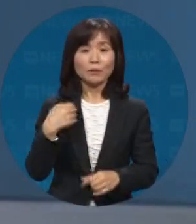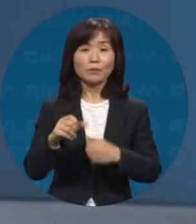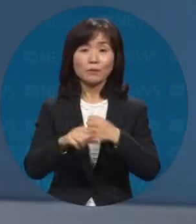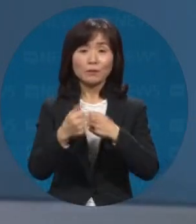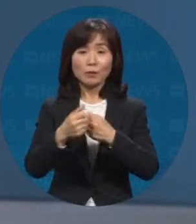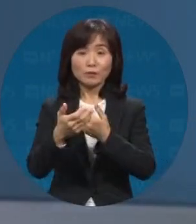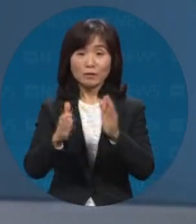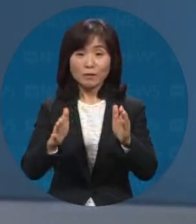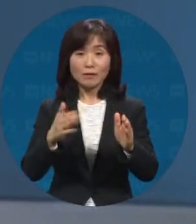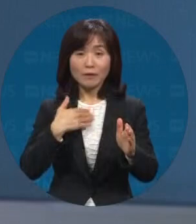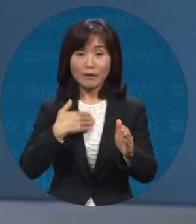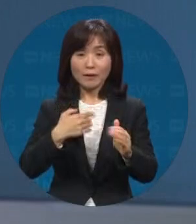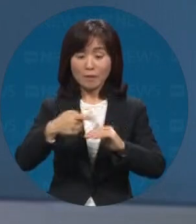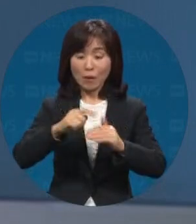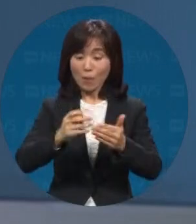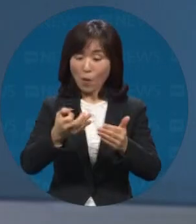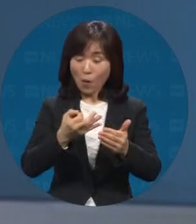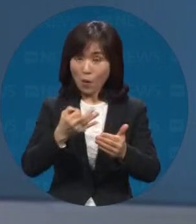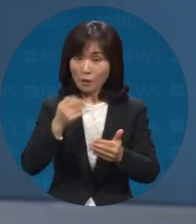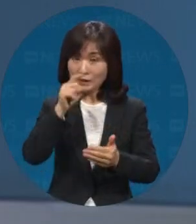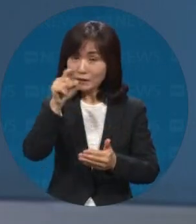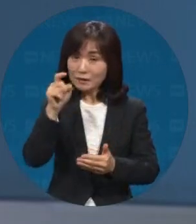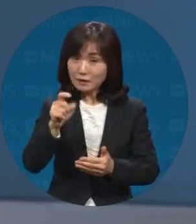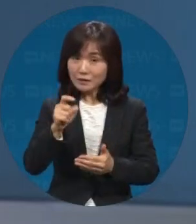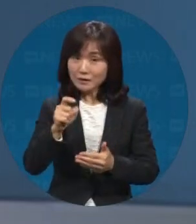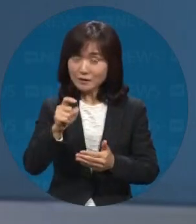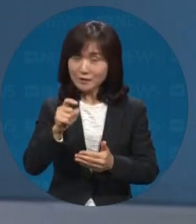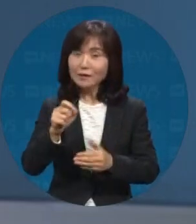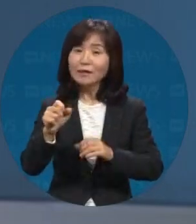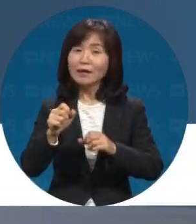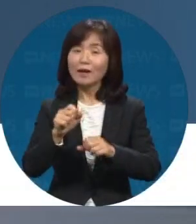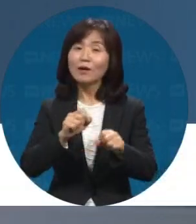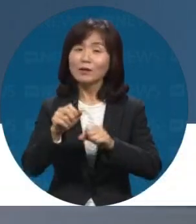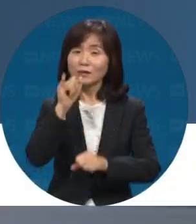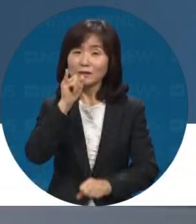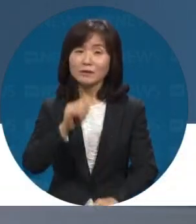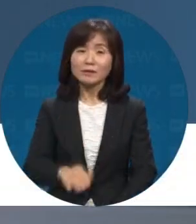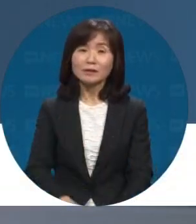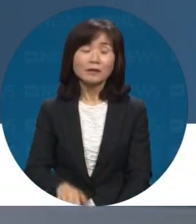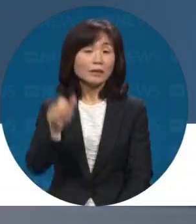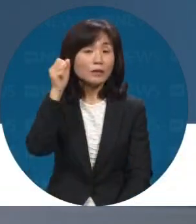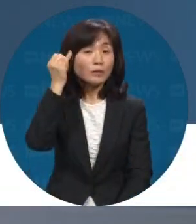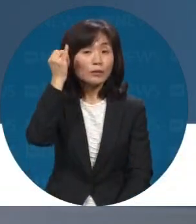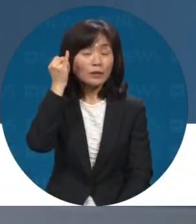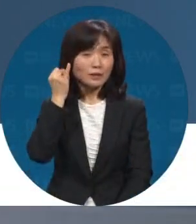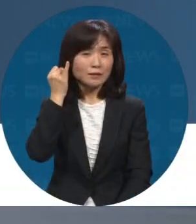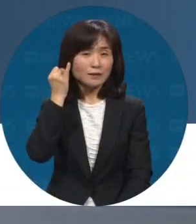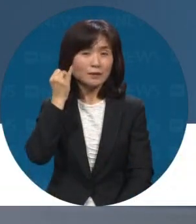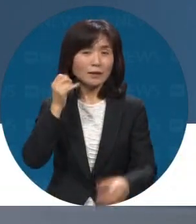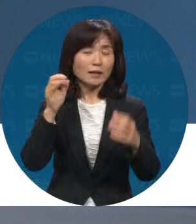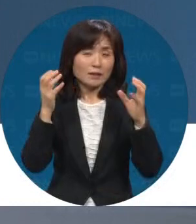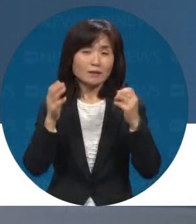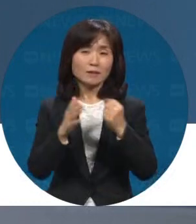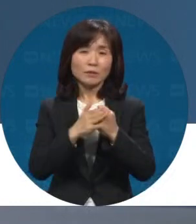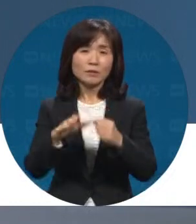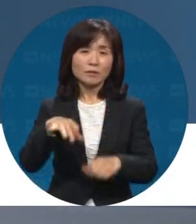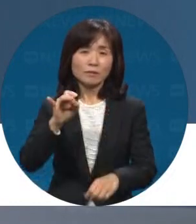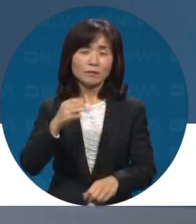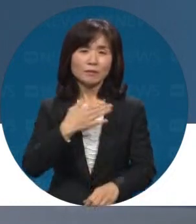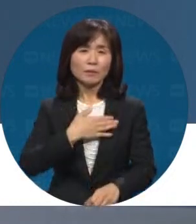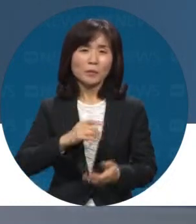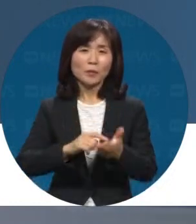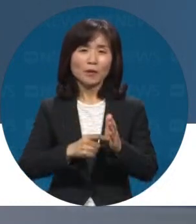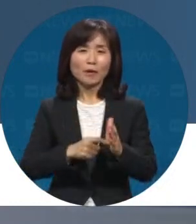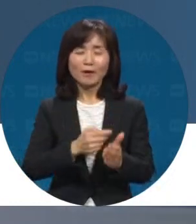교실에서도 내 마음이 보이는 일을 하고 있습니다 사춘기가 시작되는 고학년 아이들이기에 처음에는